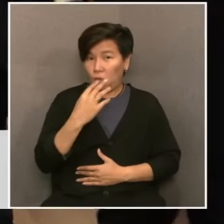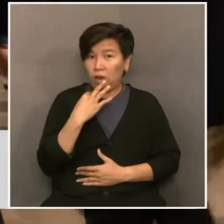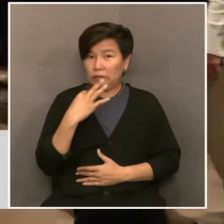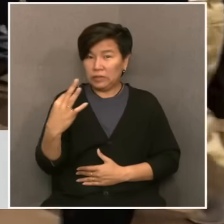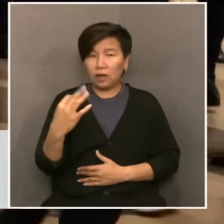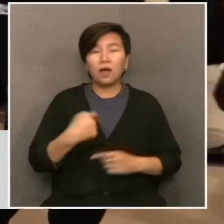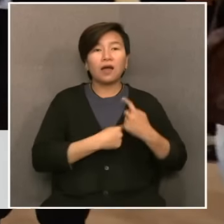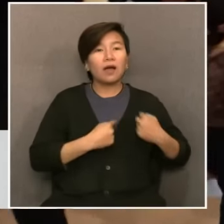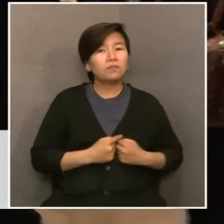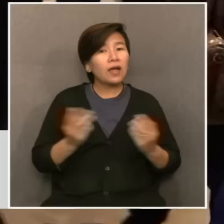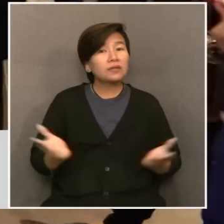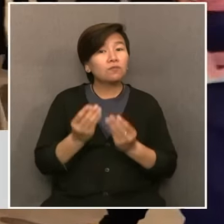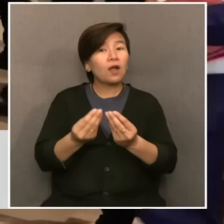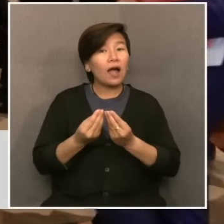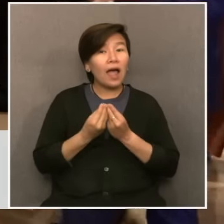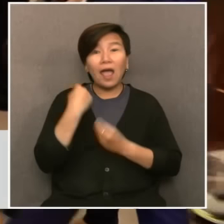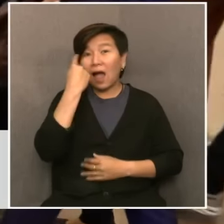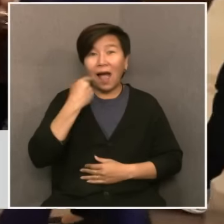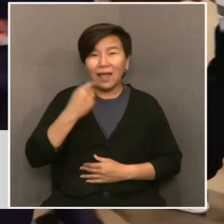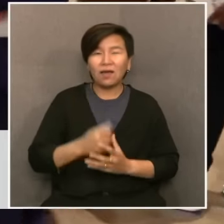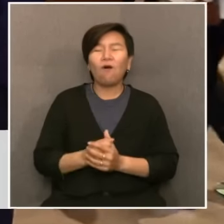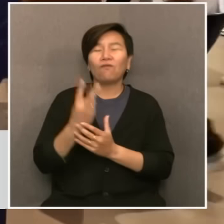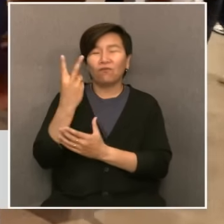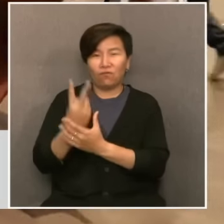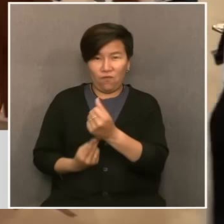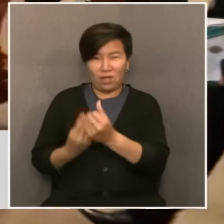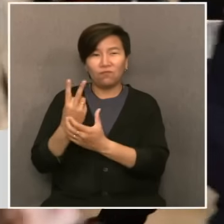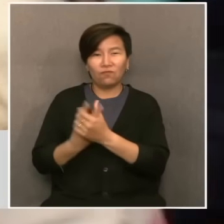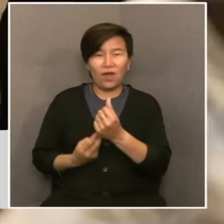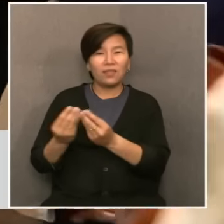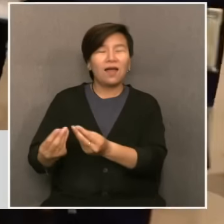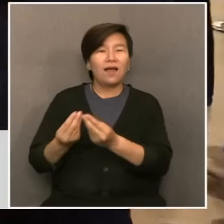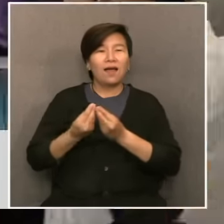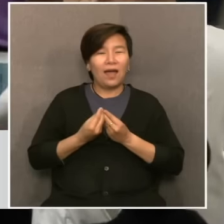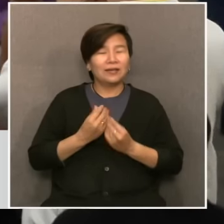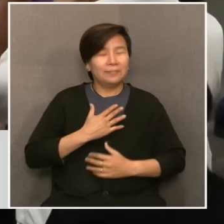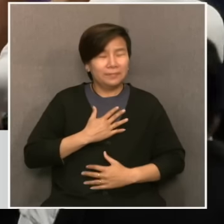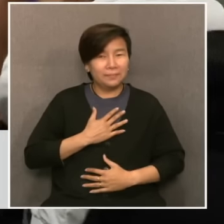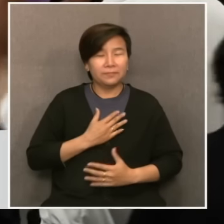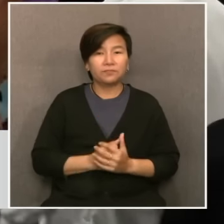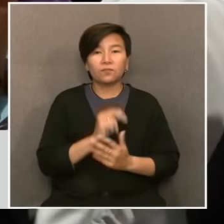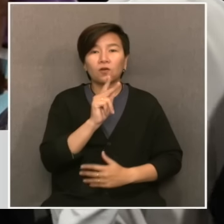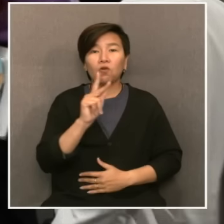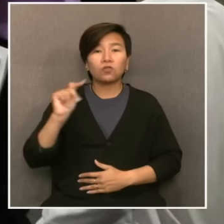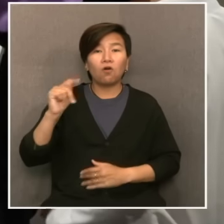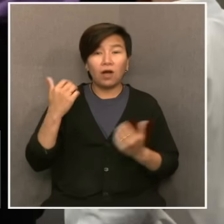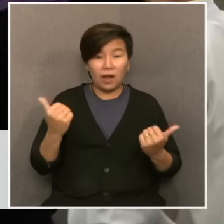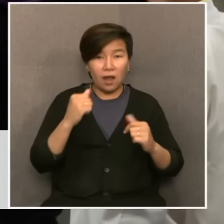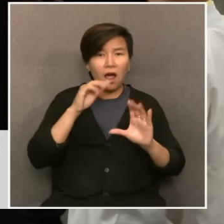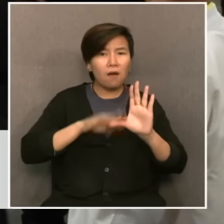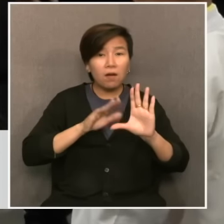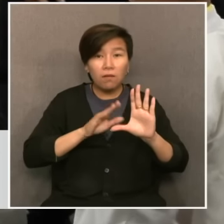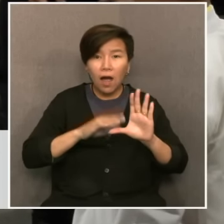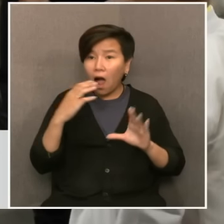ที่ดีที่สุดนั่นก็คือภรรยาของตนเองค่ะนางเยาวภาวงศ์สวัสดิ์ขณะที่กกต.นะคะสรุปผู้สมัครที่มารายง